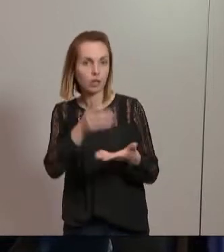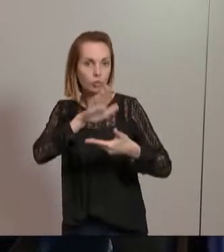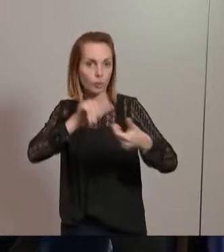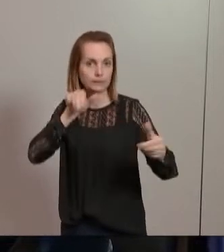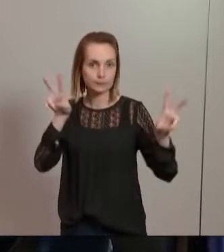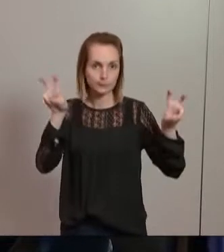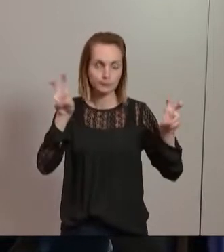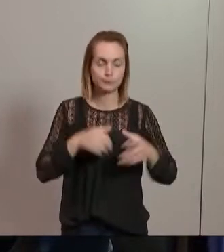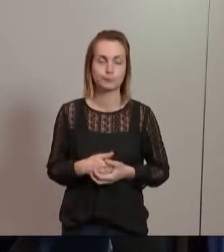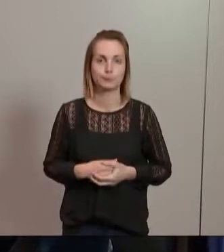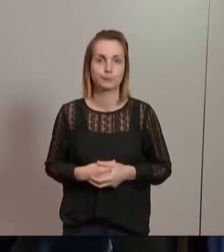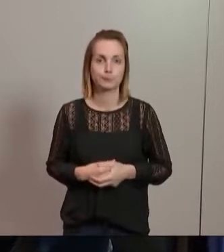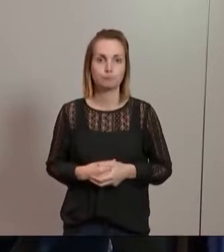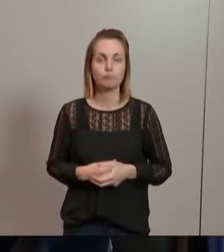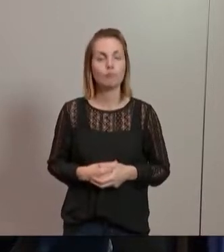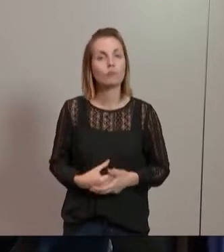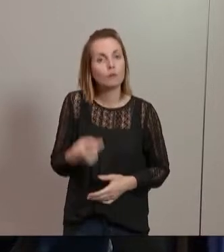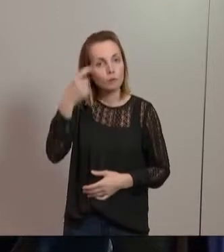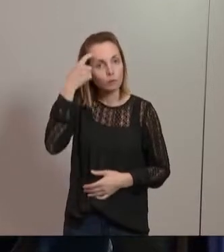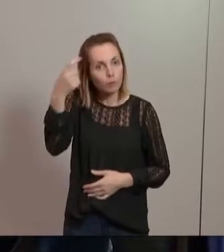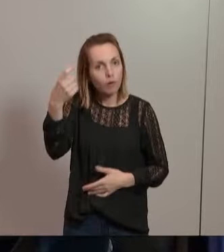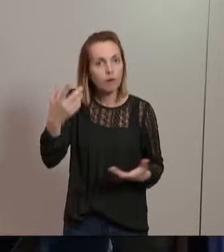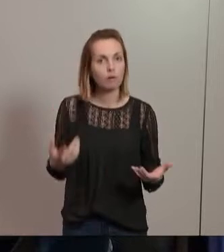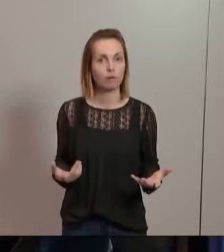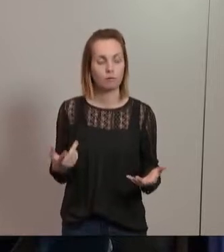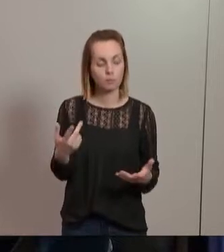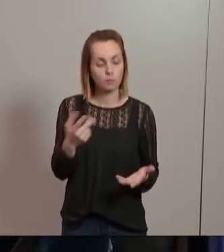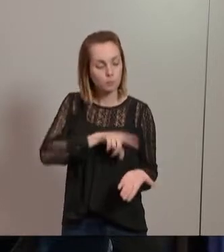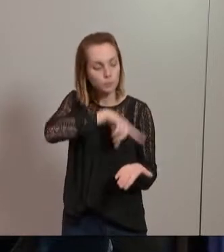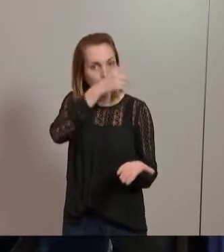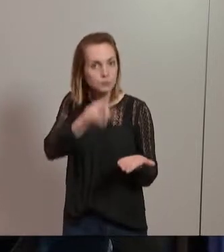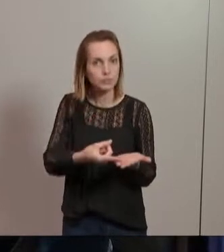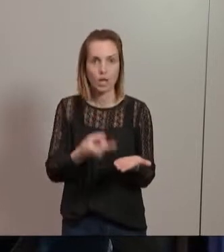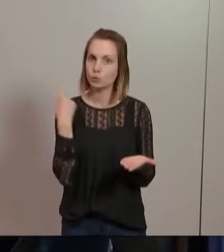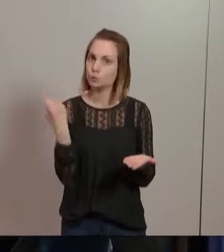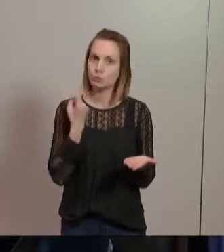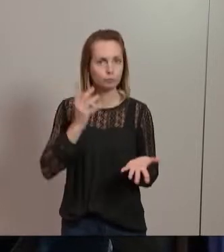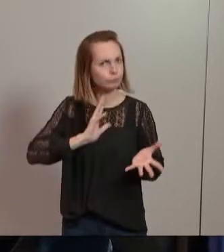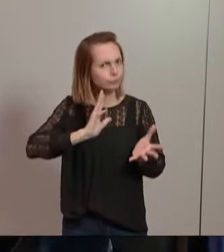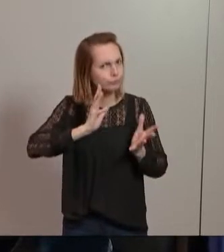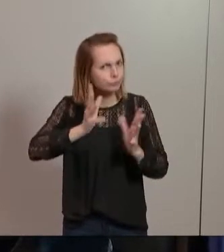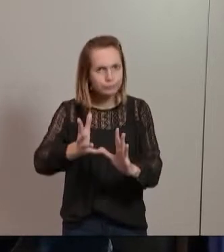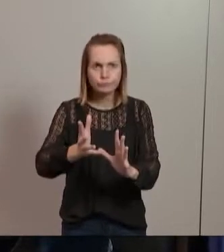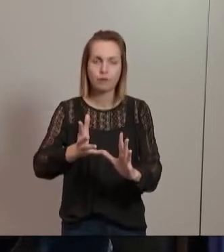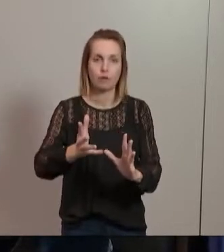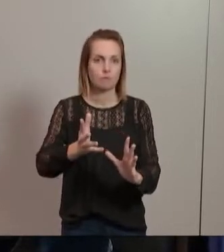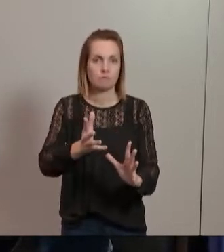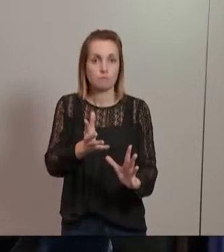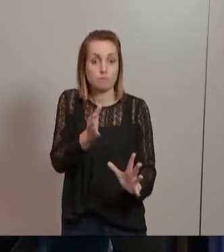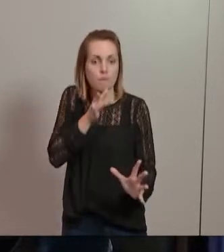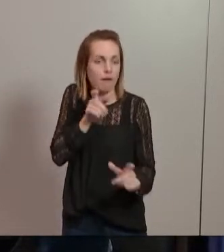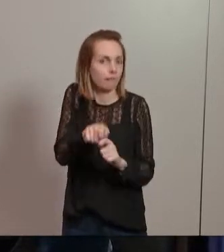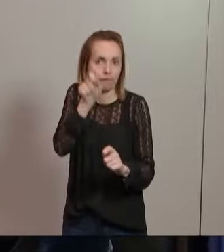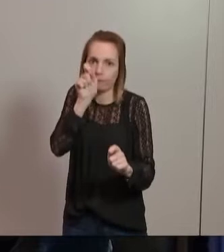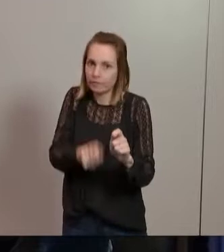transition. Je crois que les budgets sont toujours en transition, car ils ne se façonnent